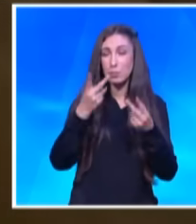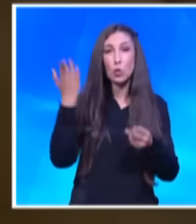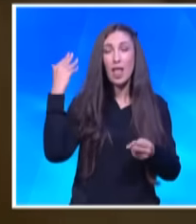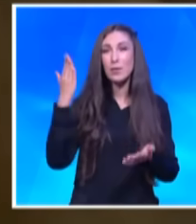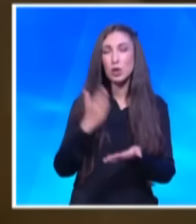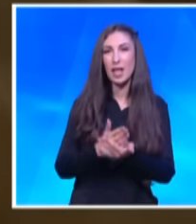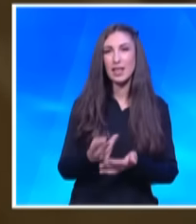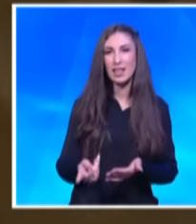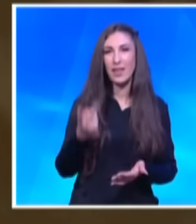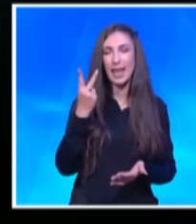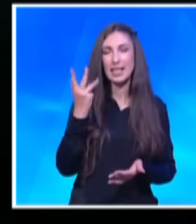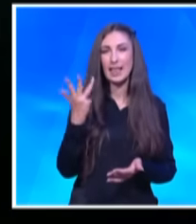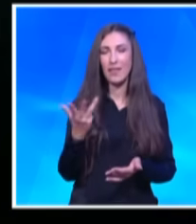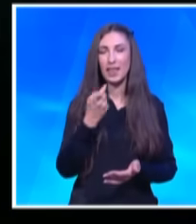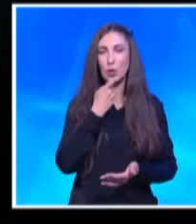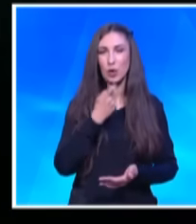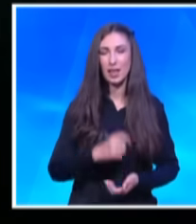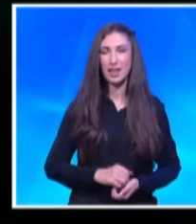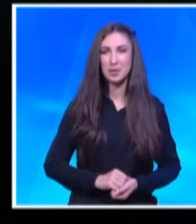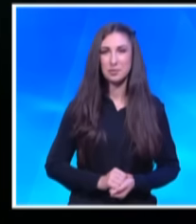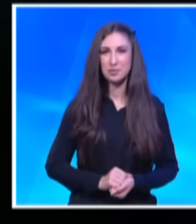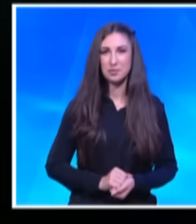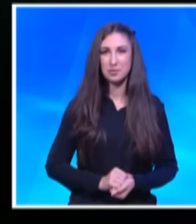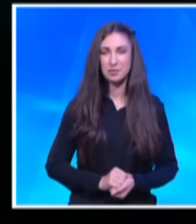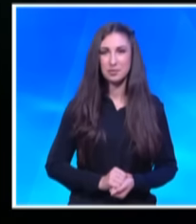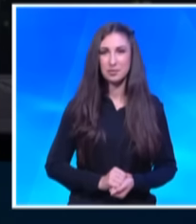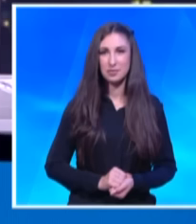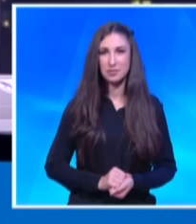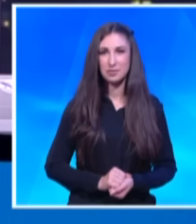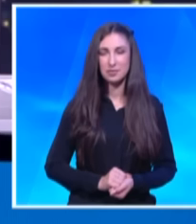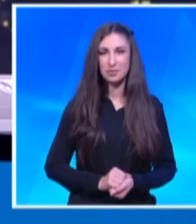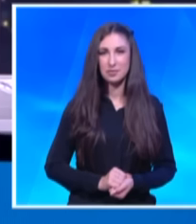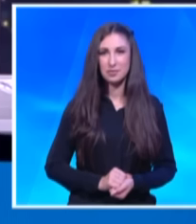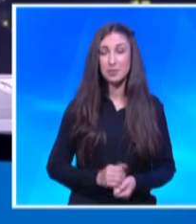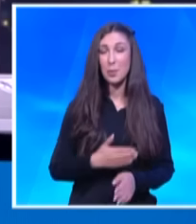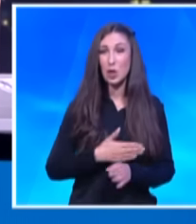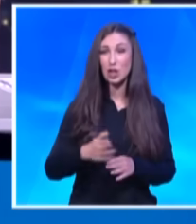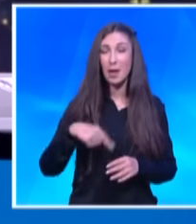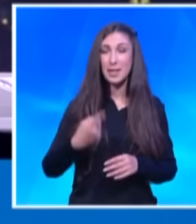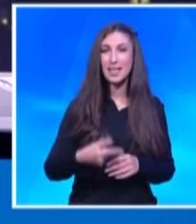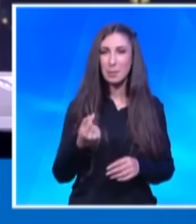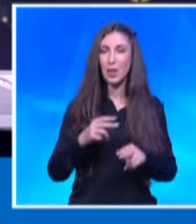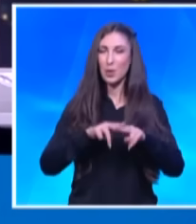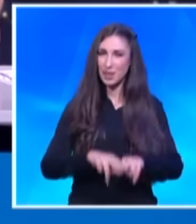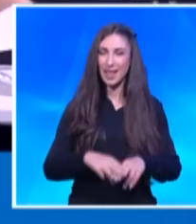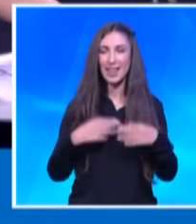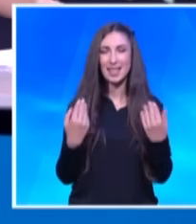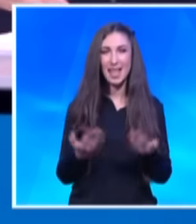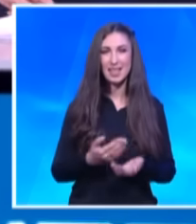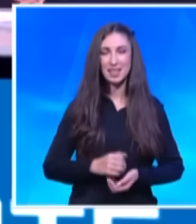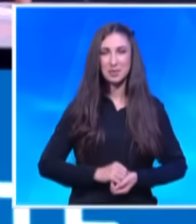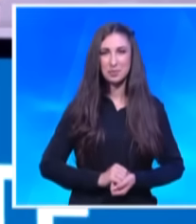през 2009 година. Продължаваме след малко. Останете с нас.